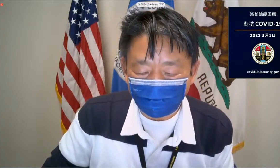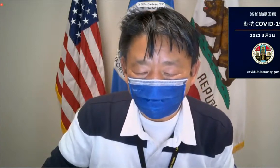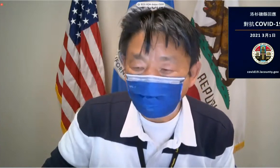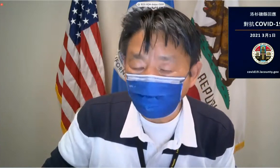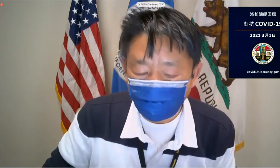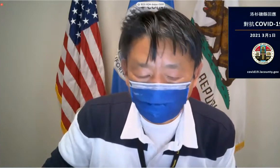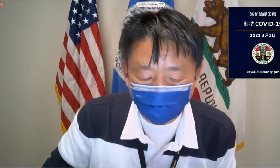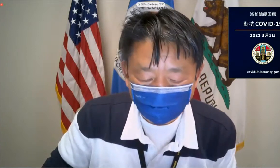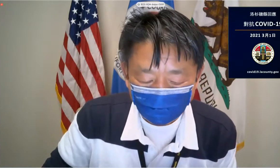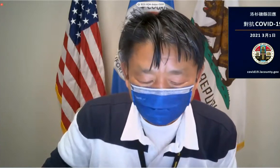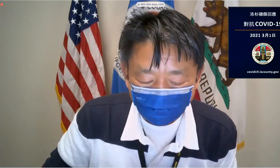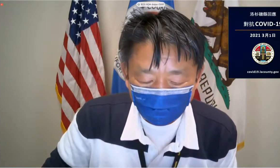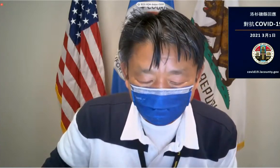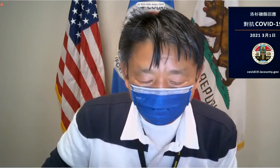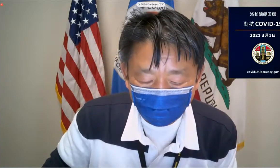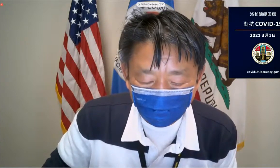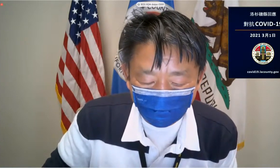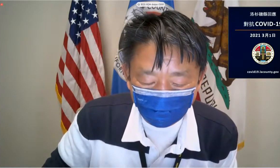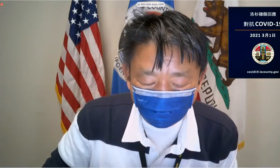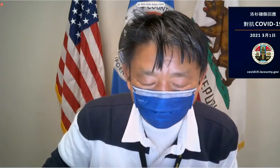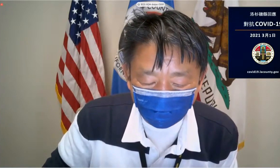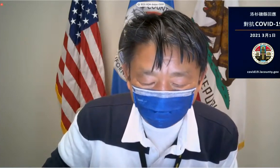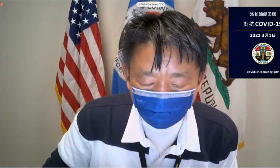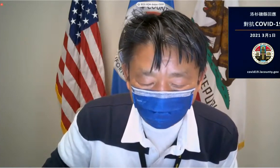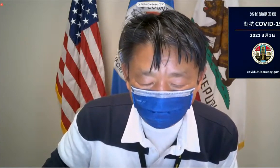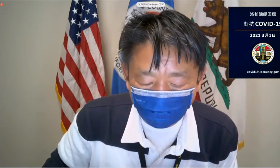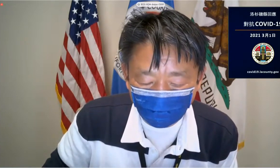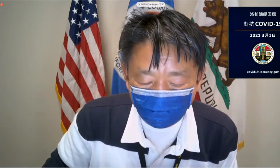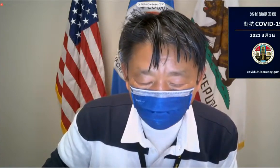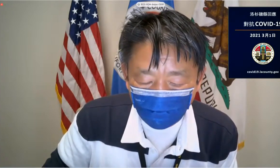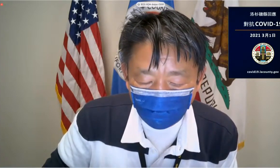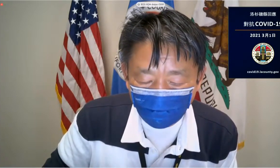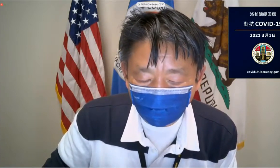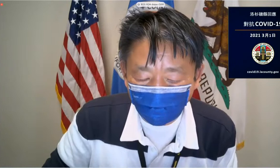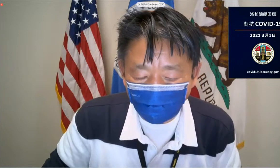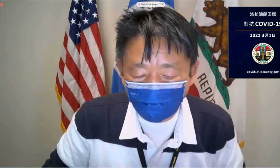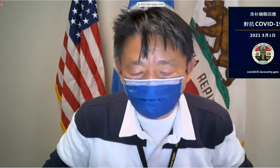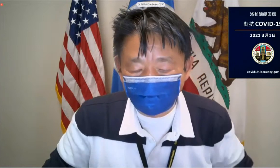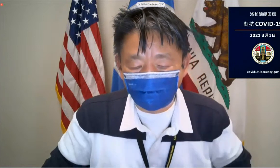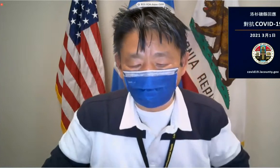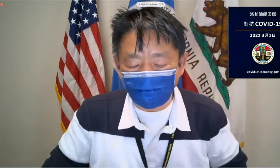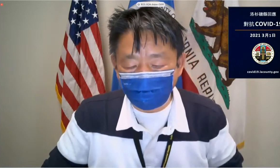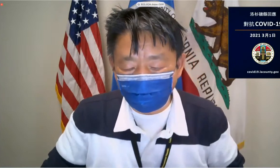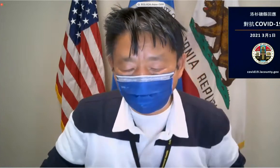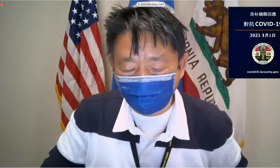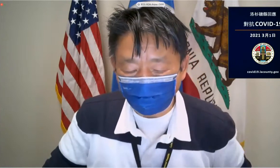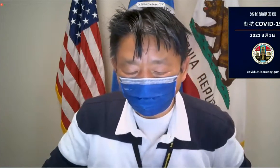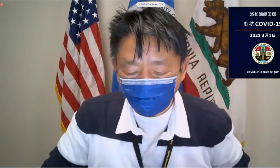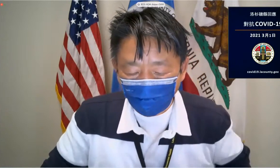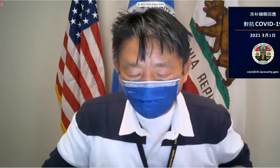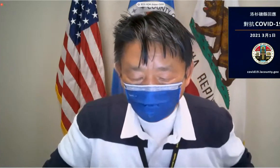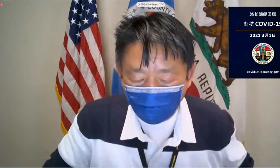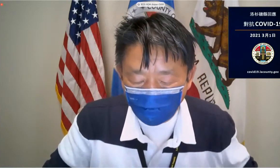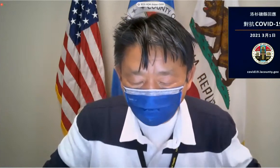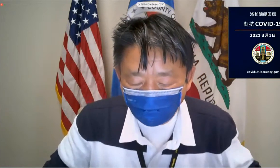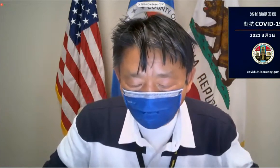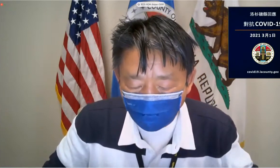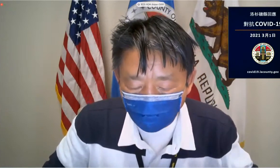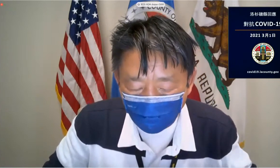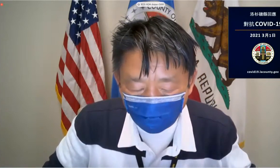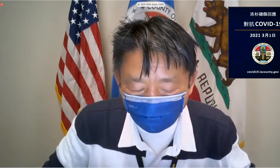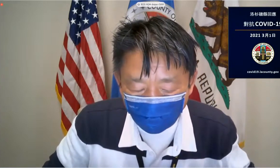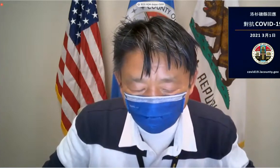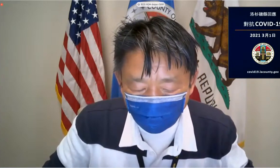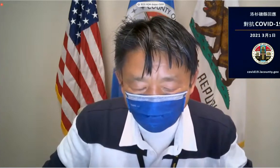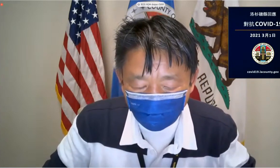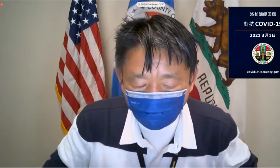事发日病例趋势，我县的努力成果显著，每日新添病例一直在稳定下降，新添病例的